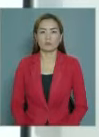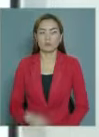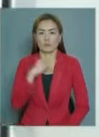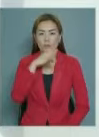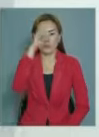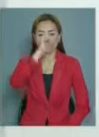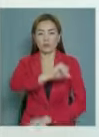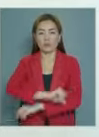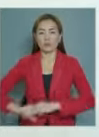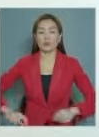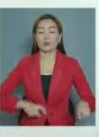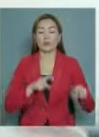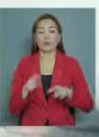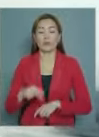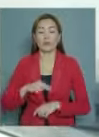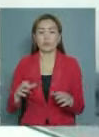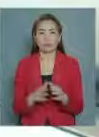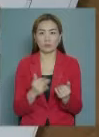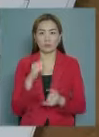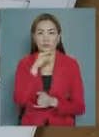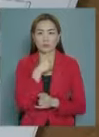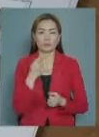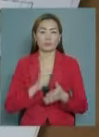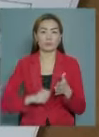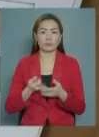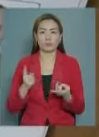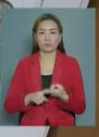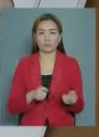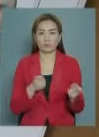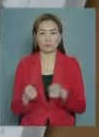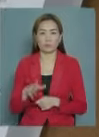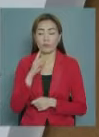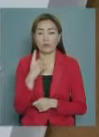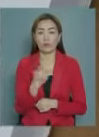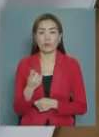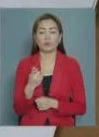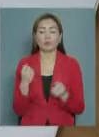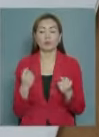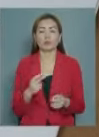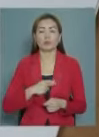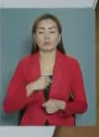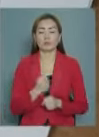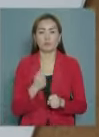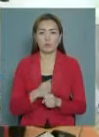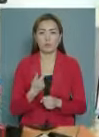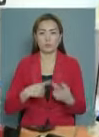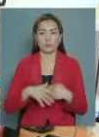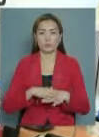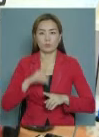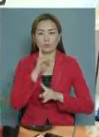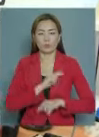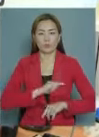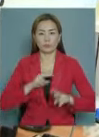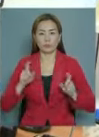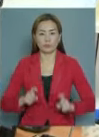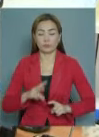Қазақстан мен шекаралас елдерден келген еңбек мигранттары экономикалық себептермен ғана келеді. Әрине, бірінші кезекте бұл арзан жұмыс күші. Олар біздің елде қолайлы жұмыс